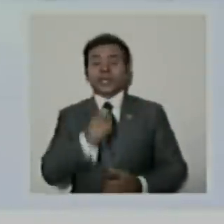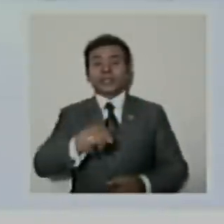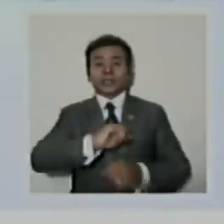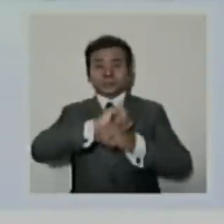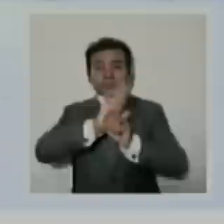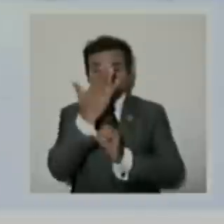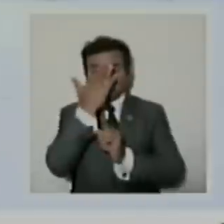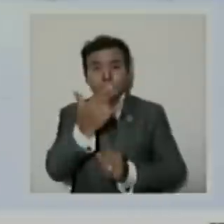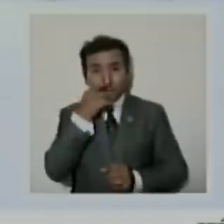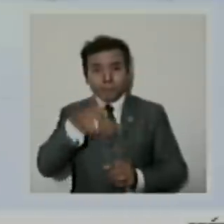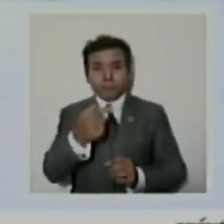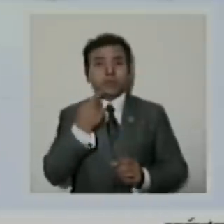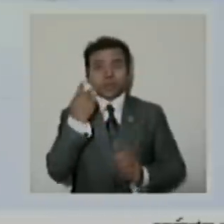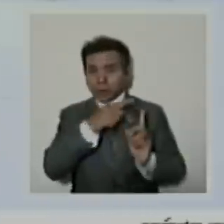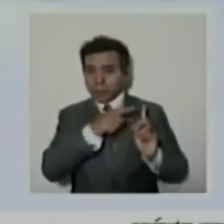1,16,919।